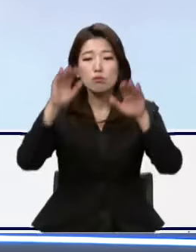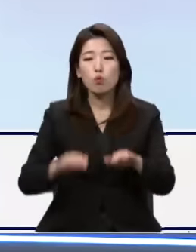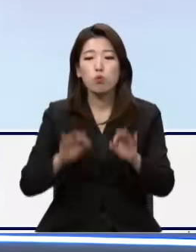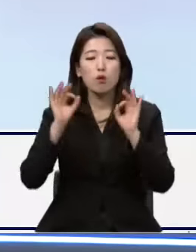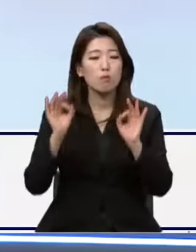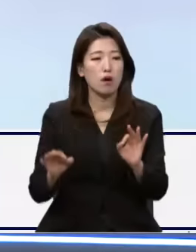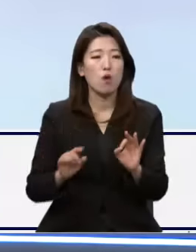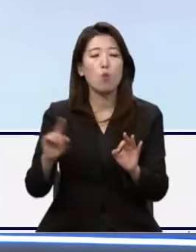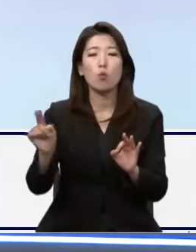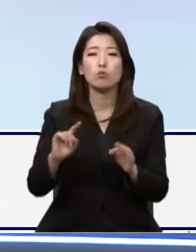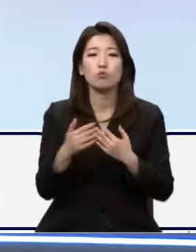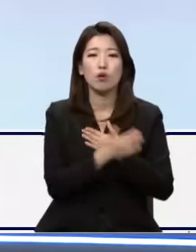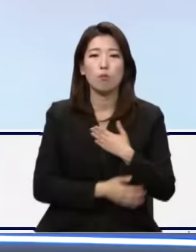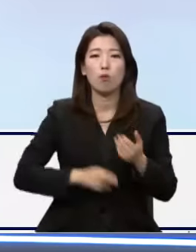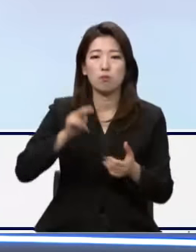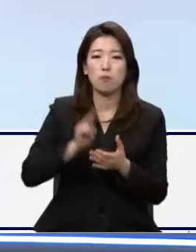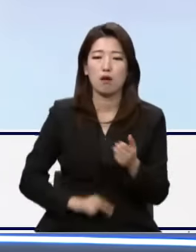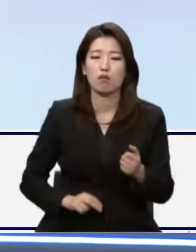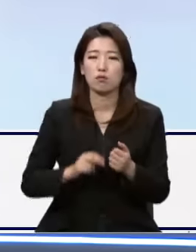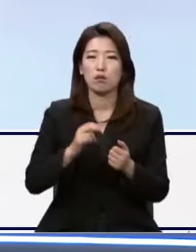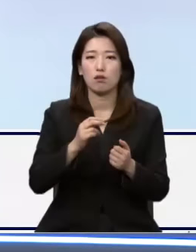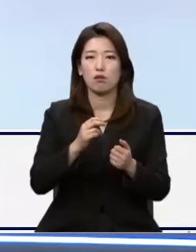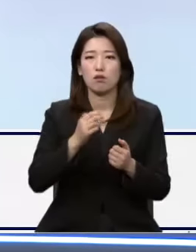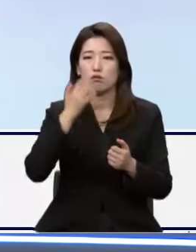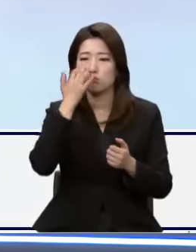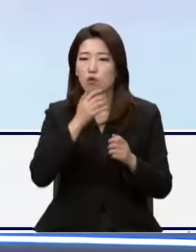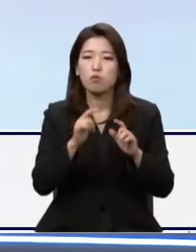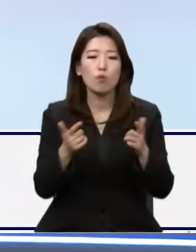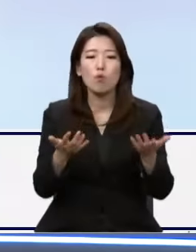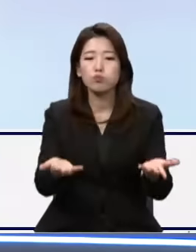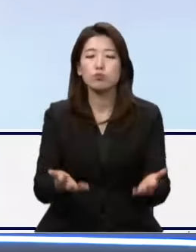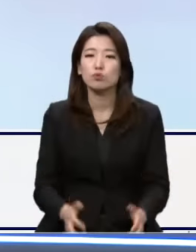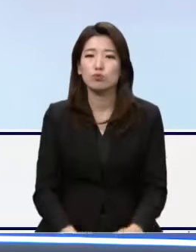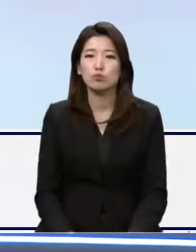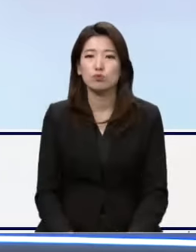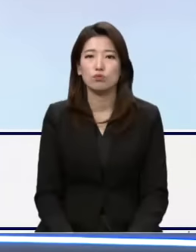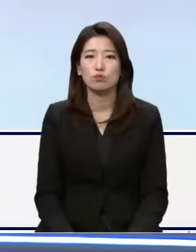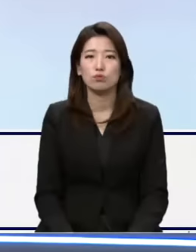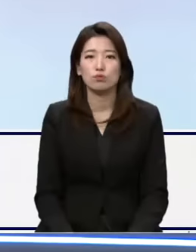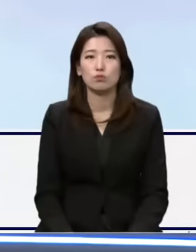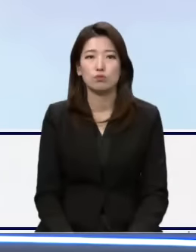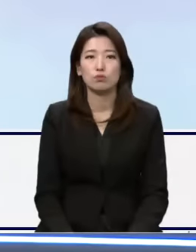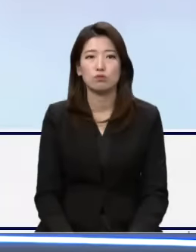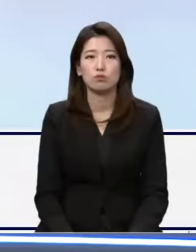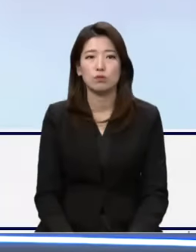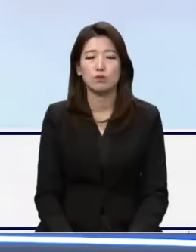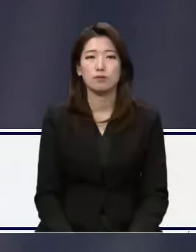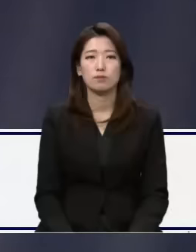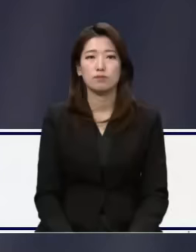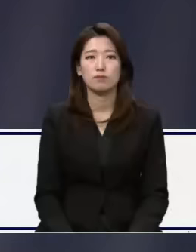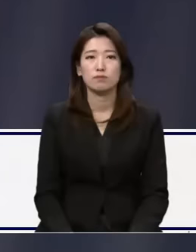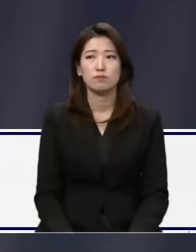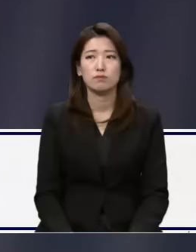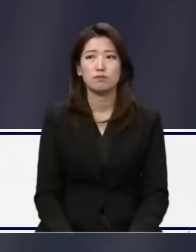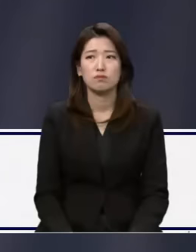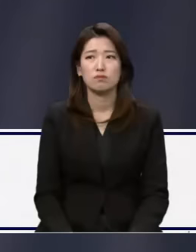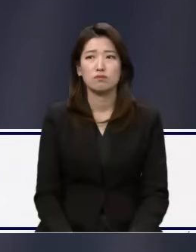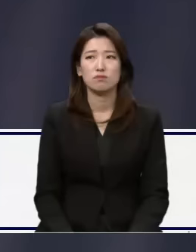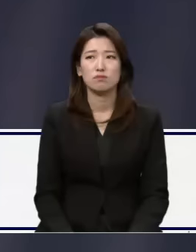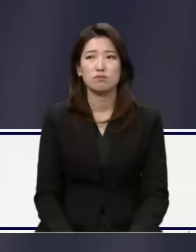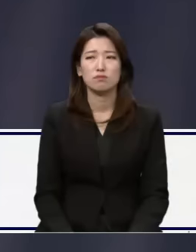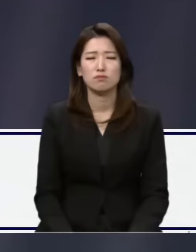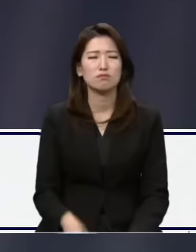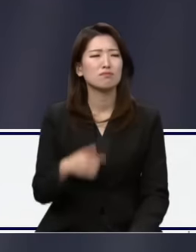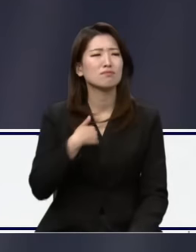돼 있는 거냐라는 생각이 듭니다 김진욱 대변이 님 저는이 문제를 이렇게 길게 가져갈